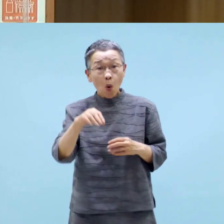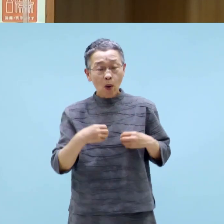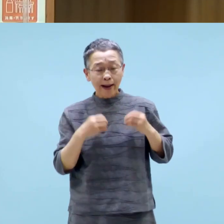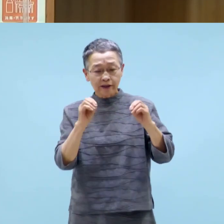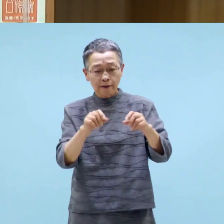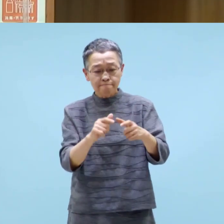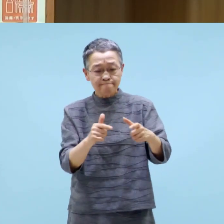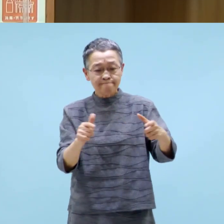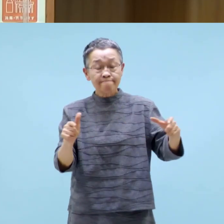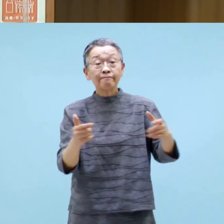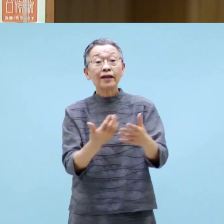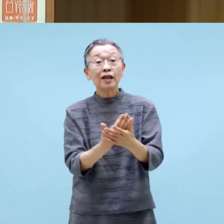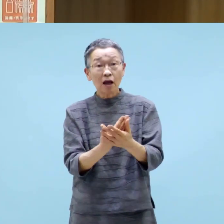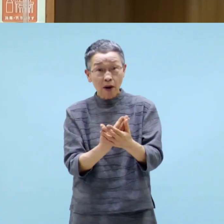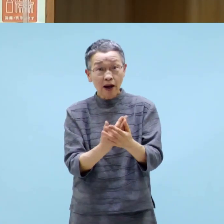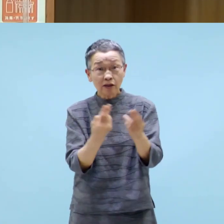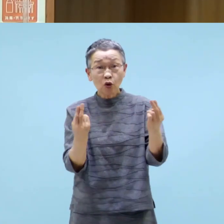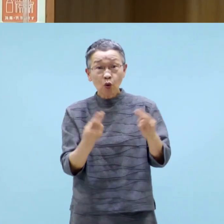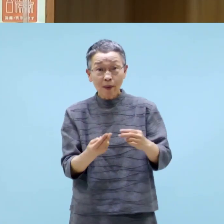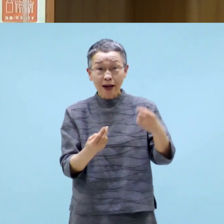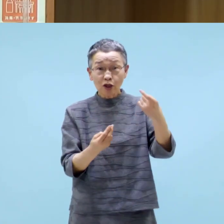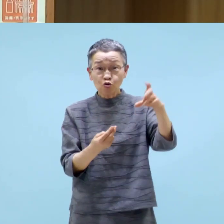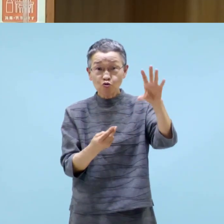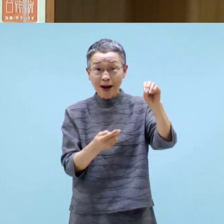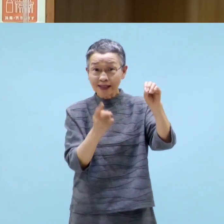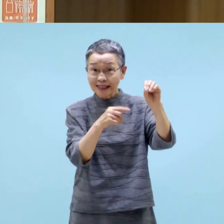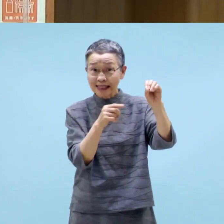例えば全道で10万人あたり15人を1つの